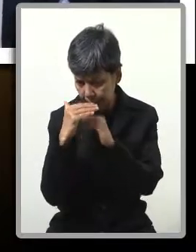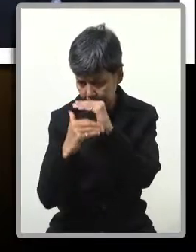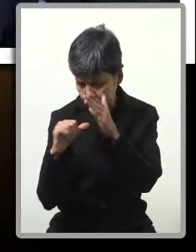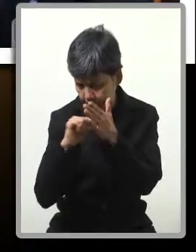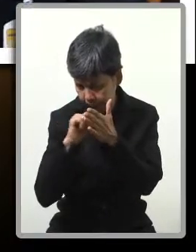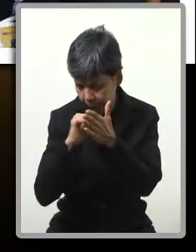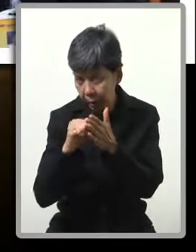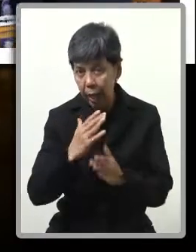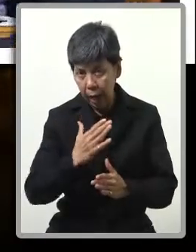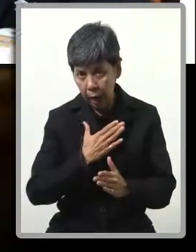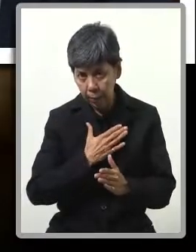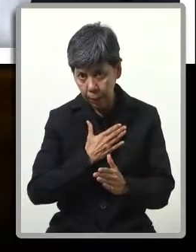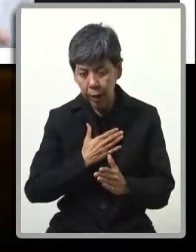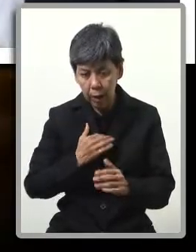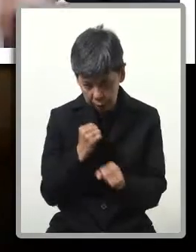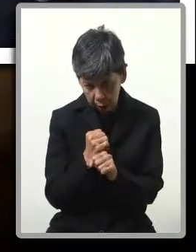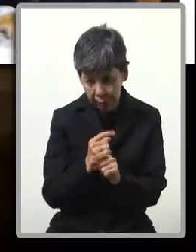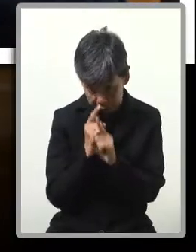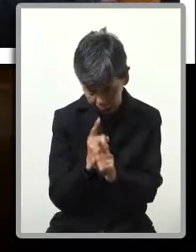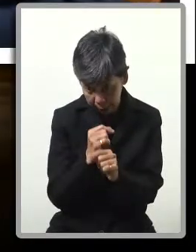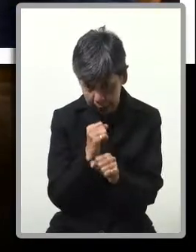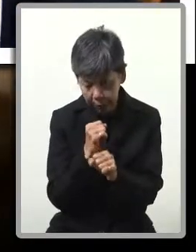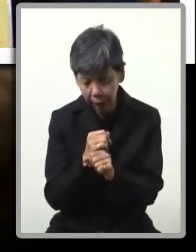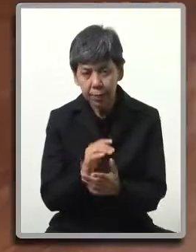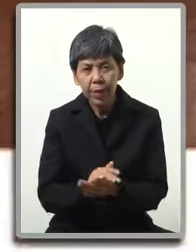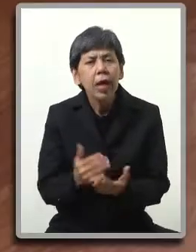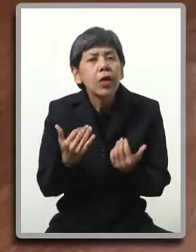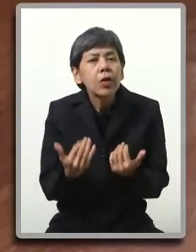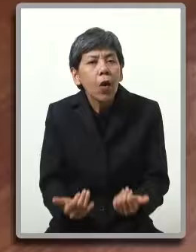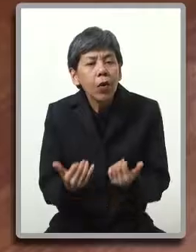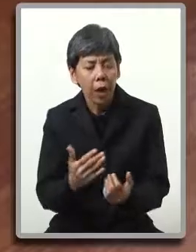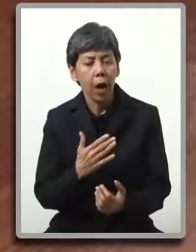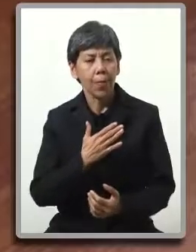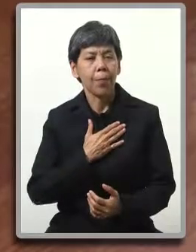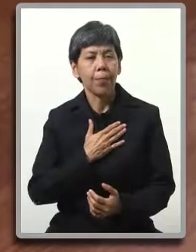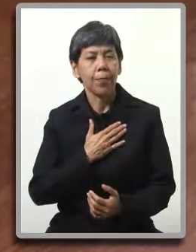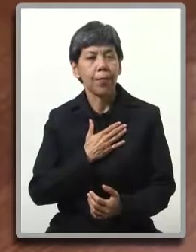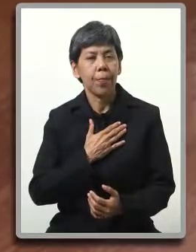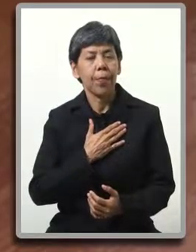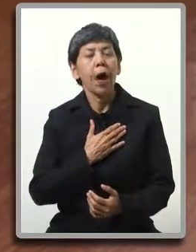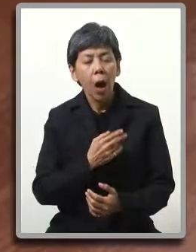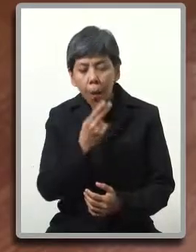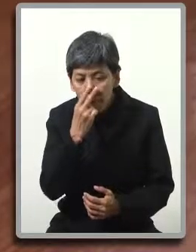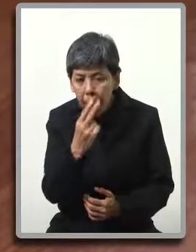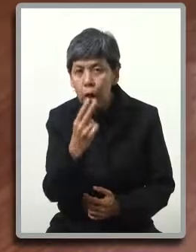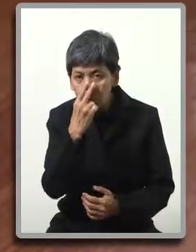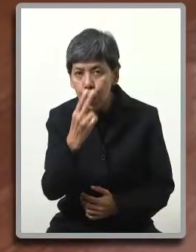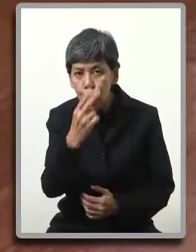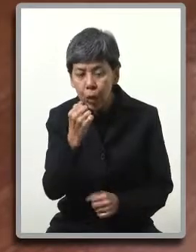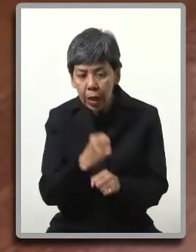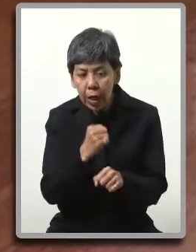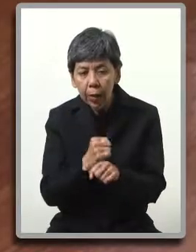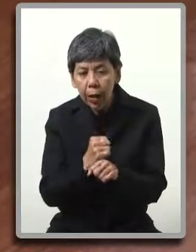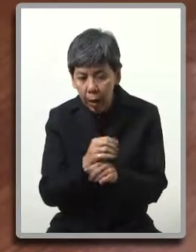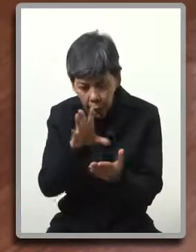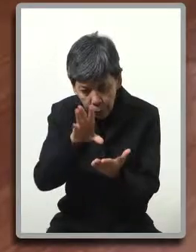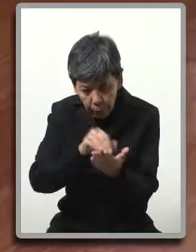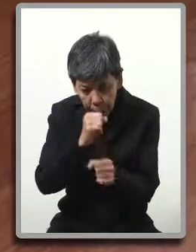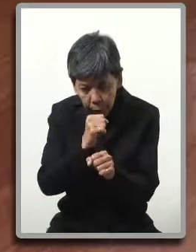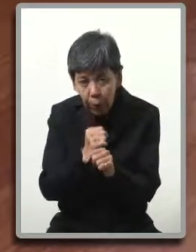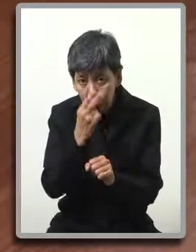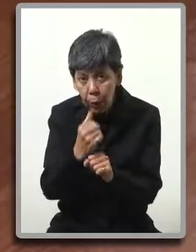พัฒนาปรับปรุงผมจะเอาคนของผมลงไปท่านต้องทำตามทุกวันนี้ผมยืนยันได้และให้ท่านไปตรวจตามเ